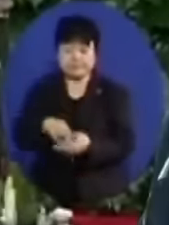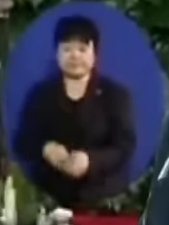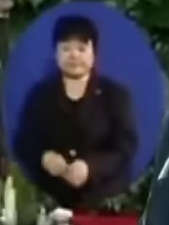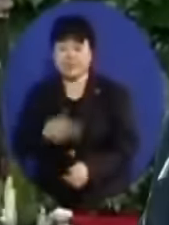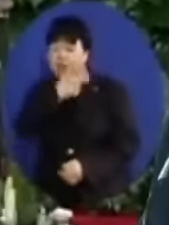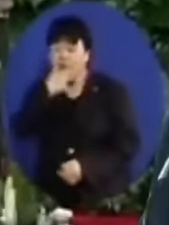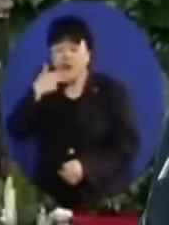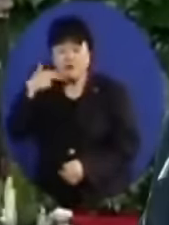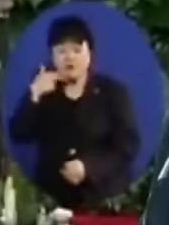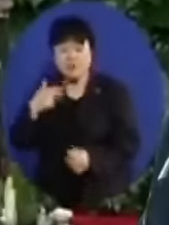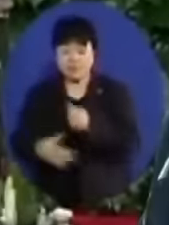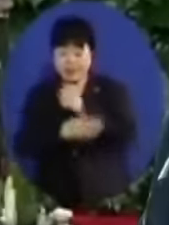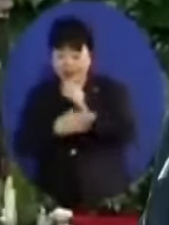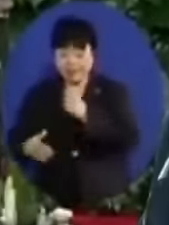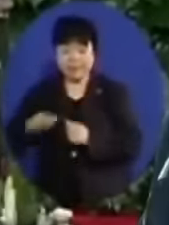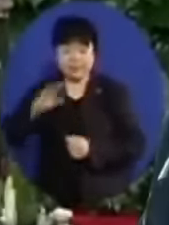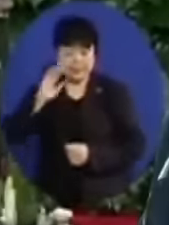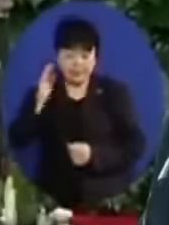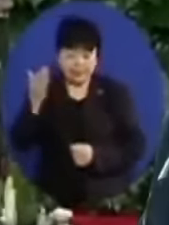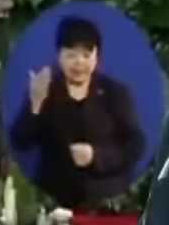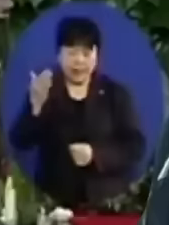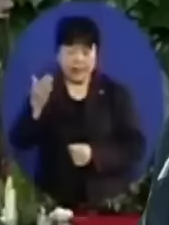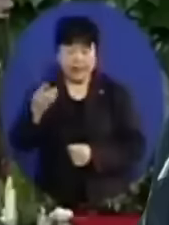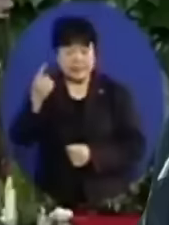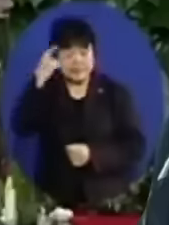영국에서 해방을 얻어야 된다. 그게